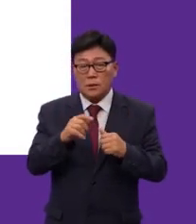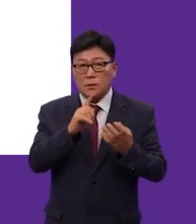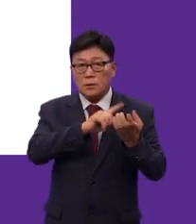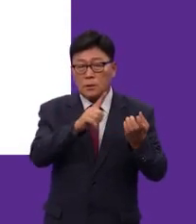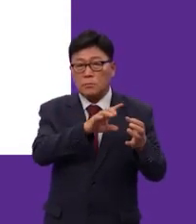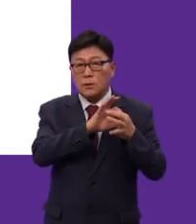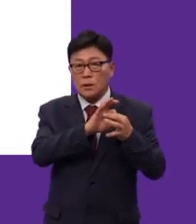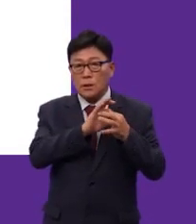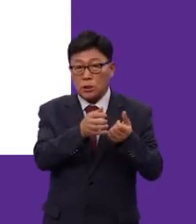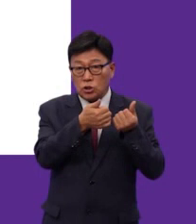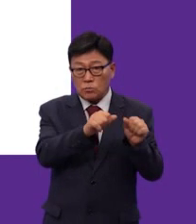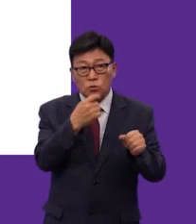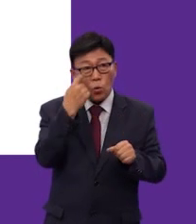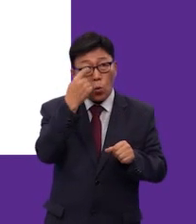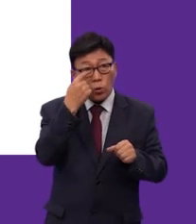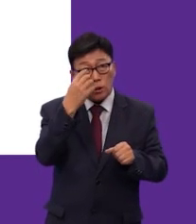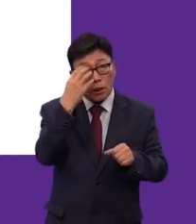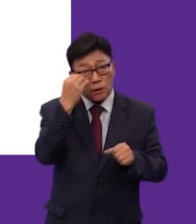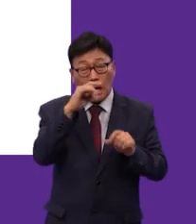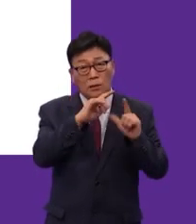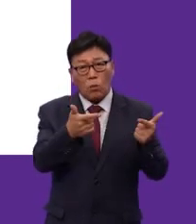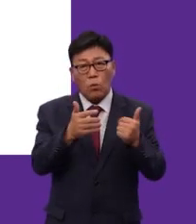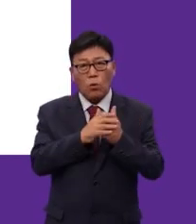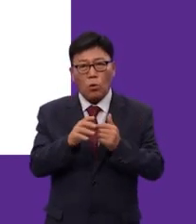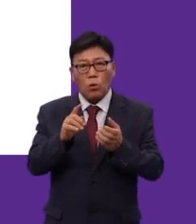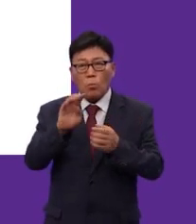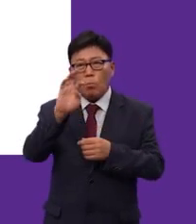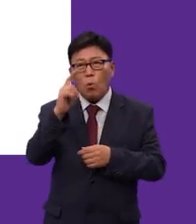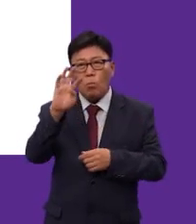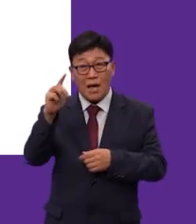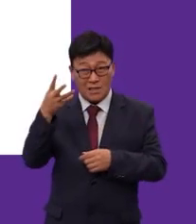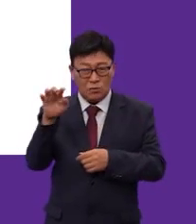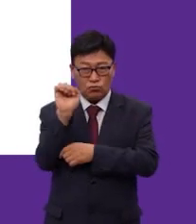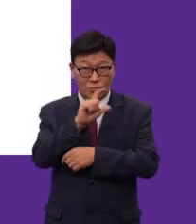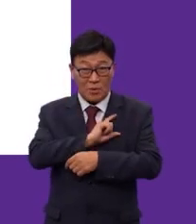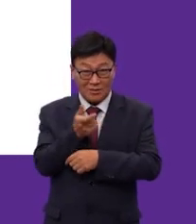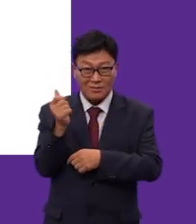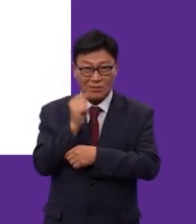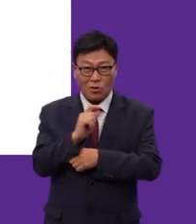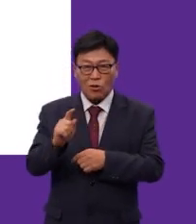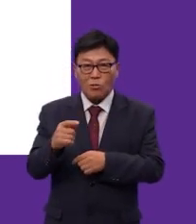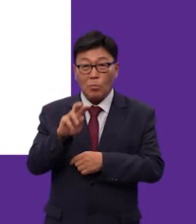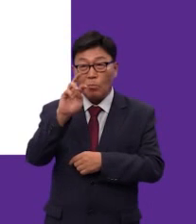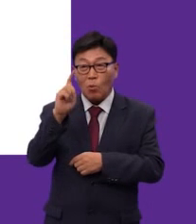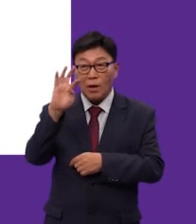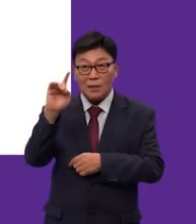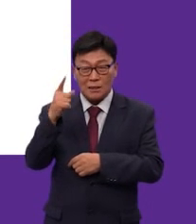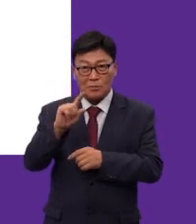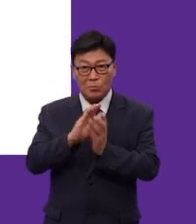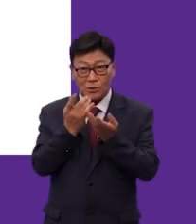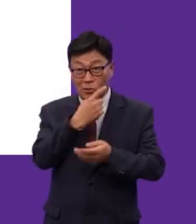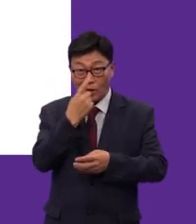활용해서 지문이나 홍채 인식을 하는 것이 아니라 모바일 전자운전면허증이나 모바일 본인 확인 서비스